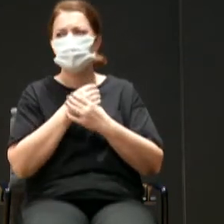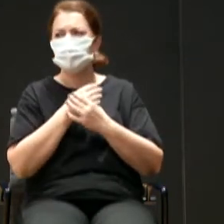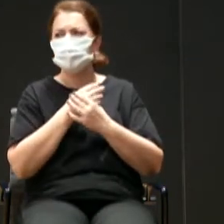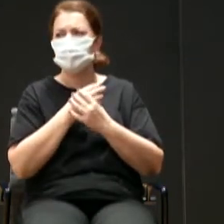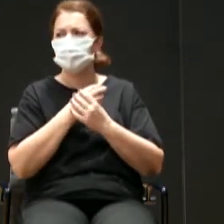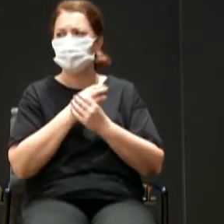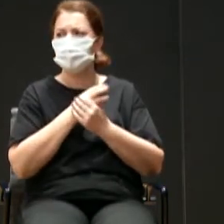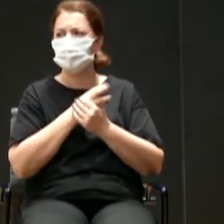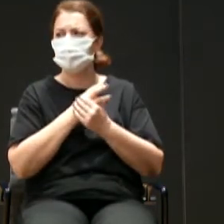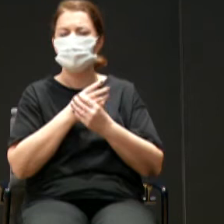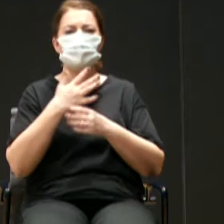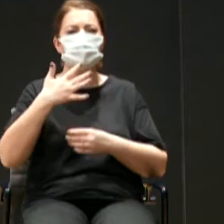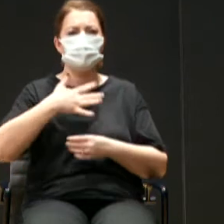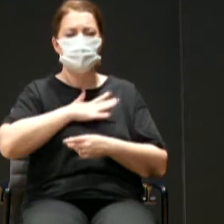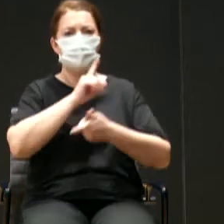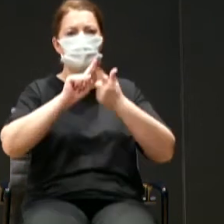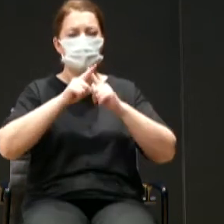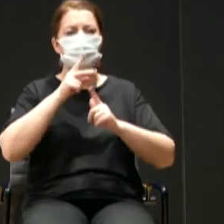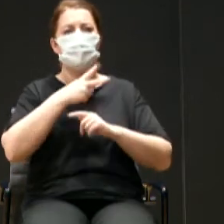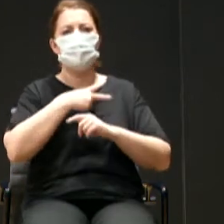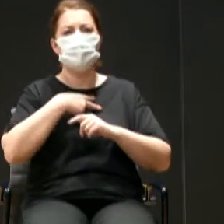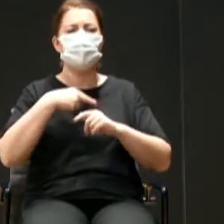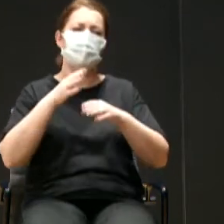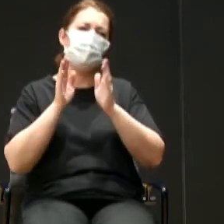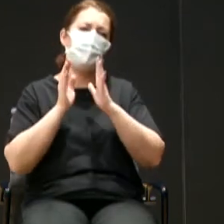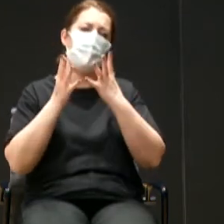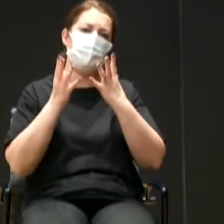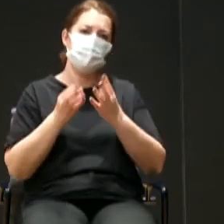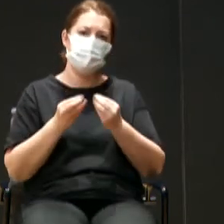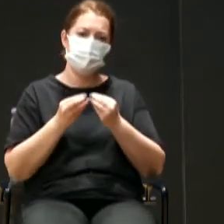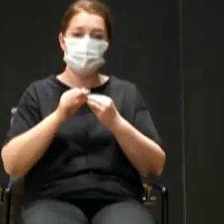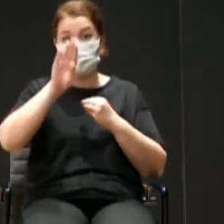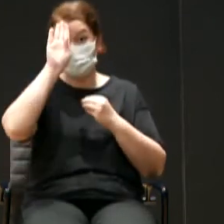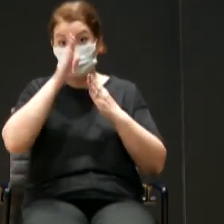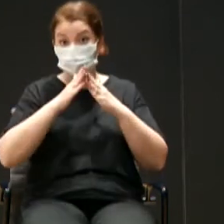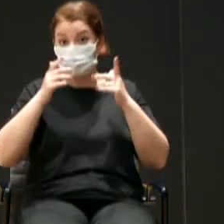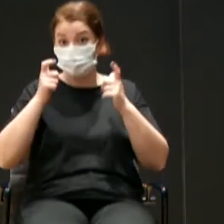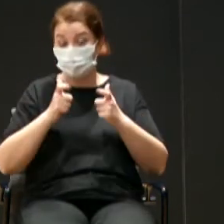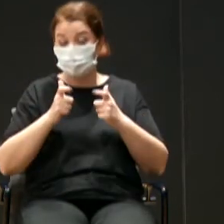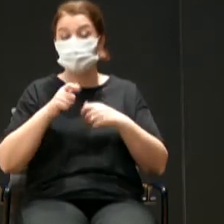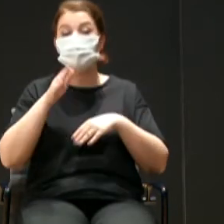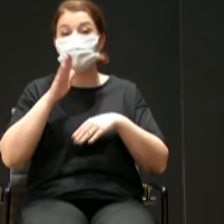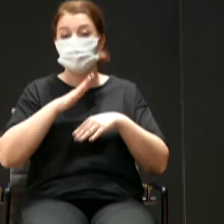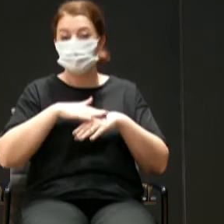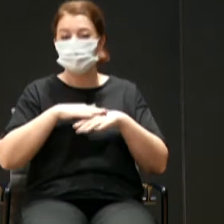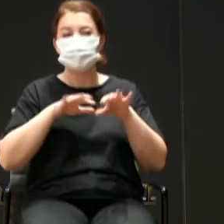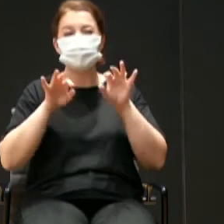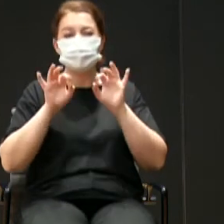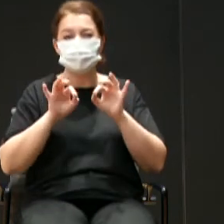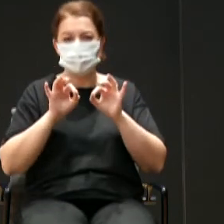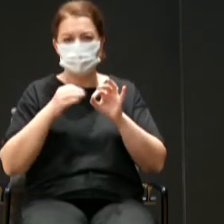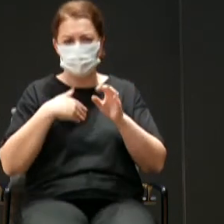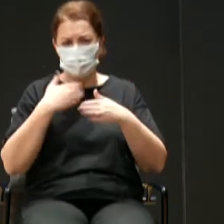ölür. Cumhuriyet Halk Partili belediyeler devam edecek. İstanbul Büyükşehir'in yaptıklarını şimdi